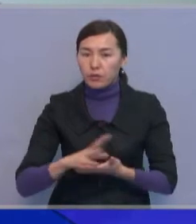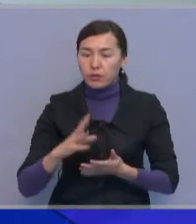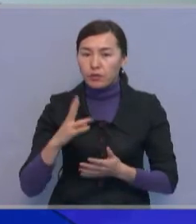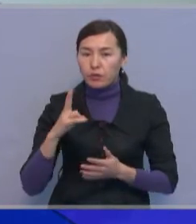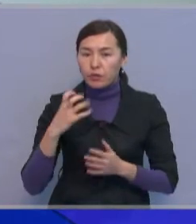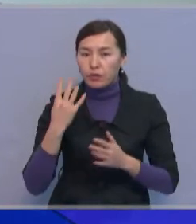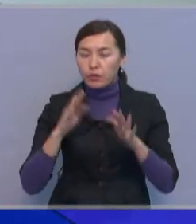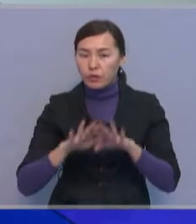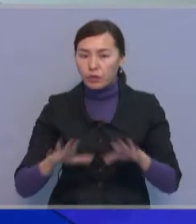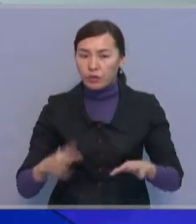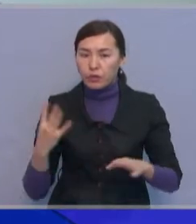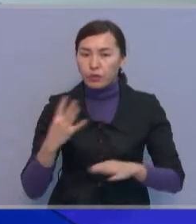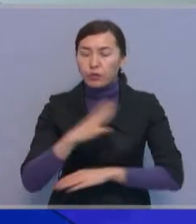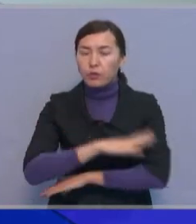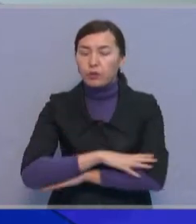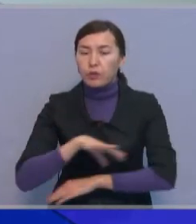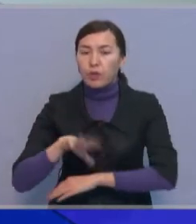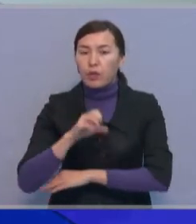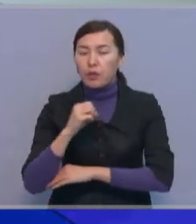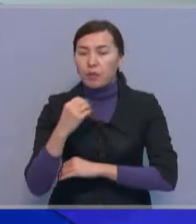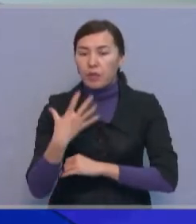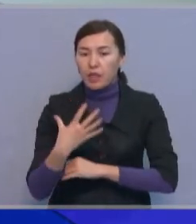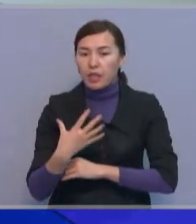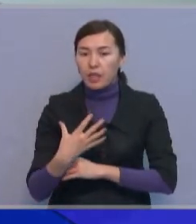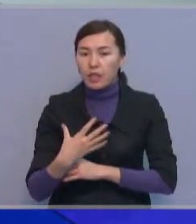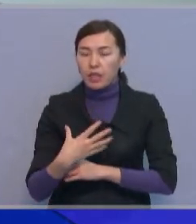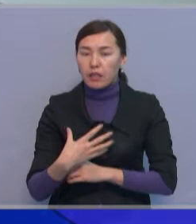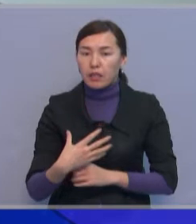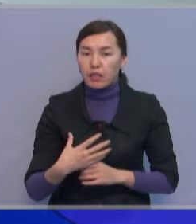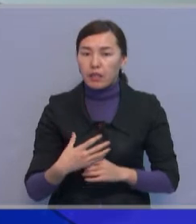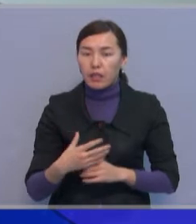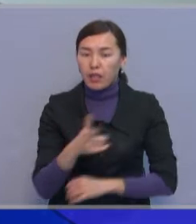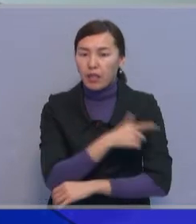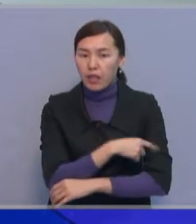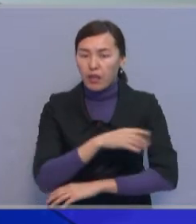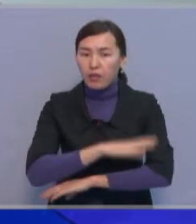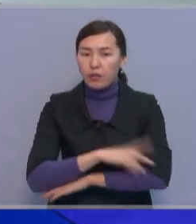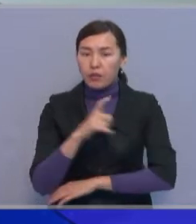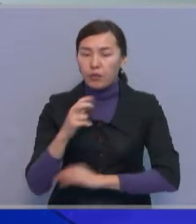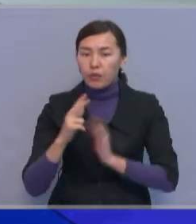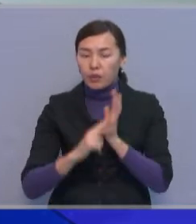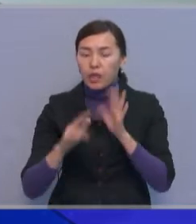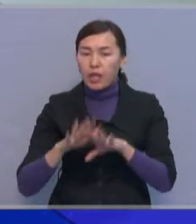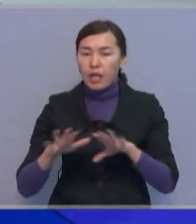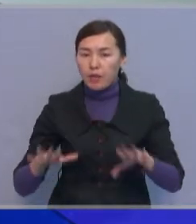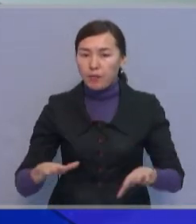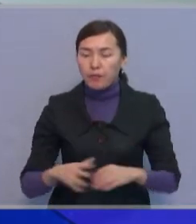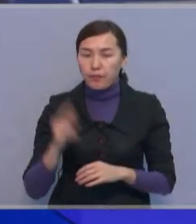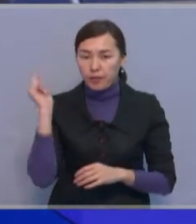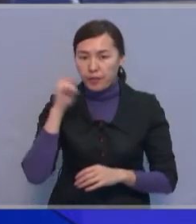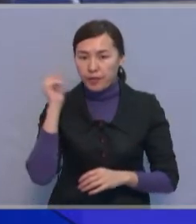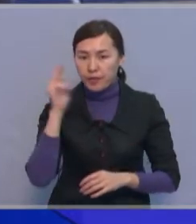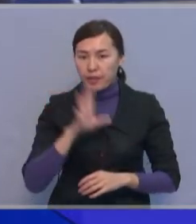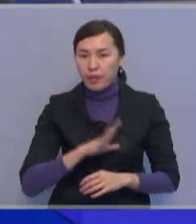204 оқушы. Төртінші сыныпта жалпы 15 кезекші сынып 180 оқушы білім алып